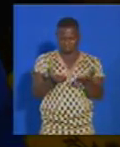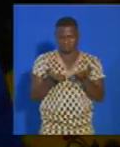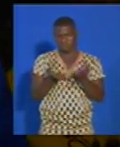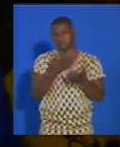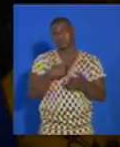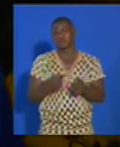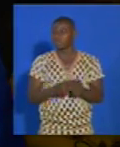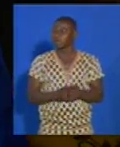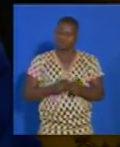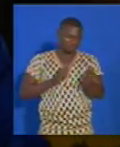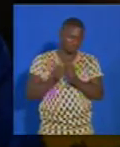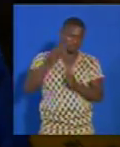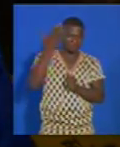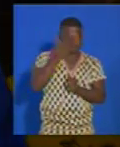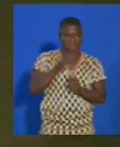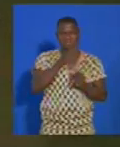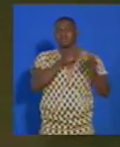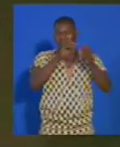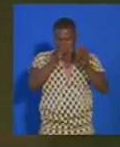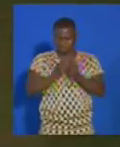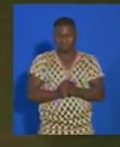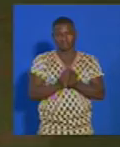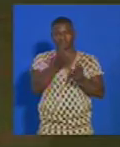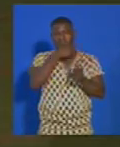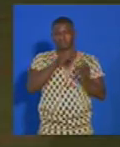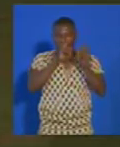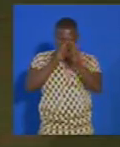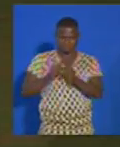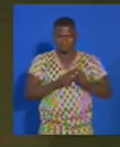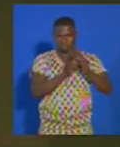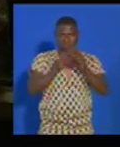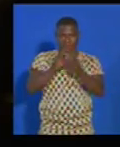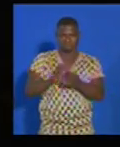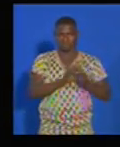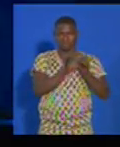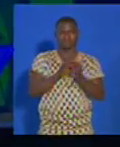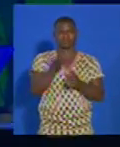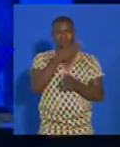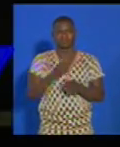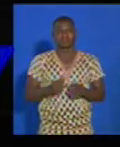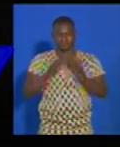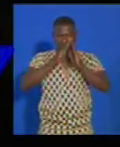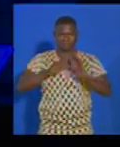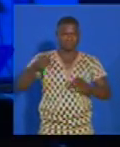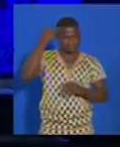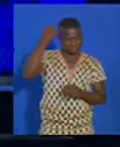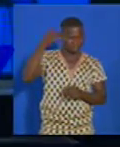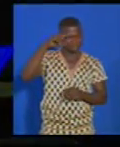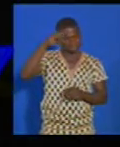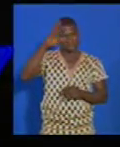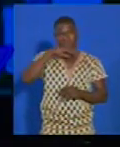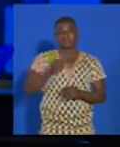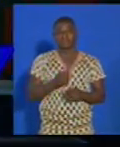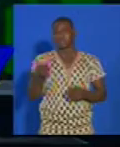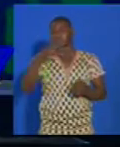jamais d'être soudés, d'être unis. La Maison de la Culture Jean-Pierre Guengané qui accueille l'événement est totalement